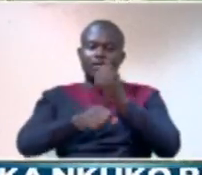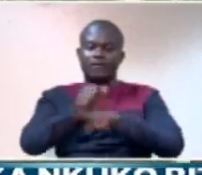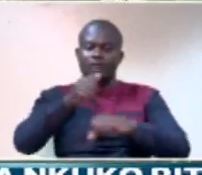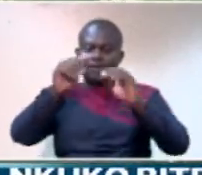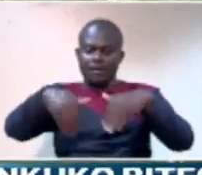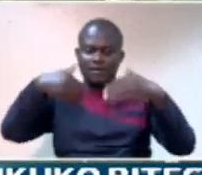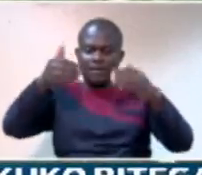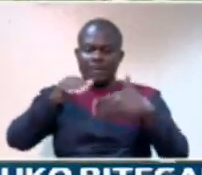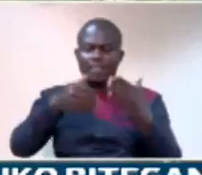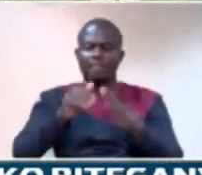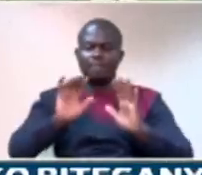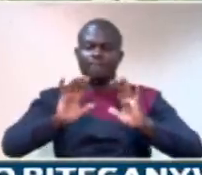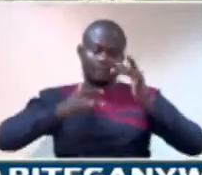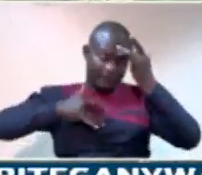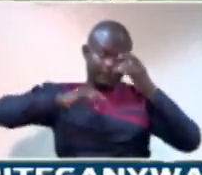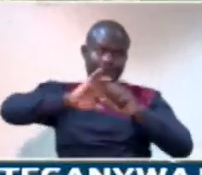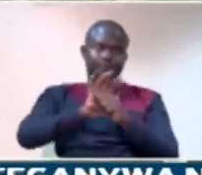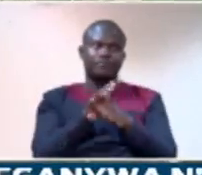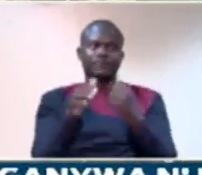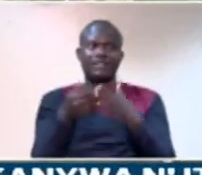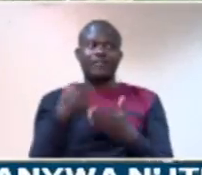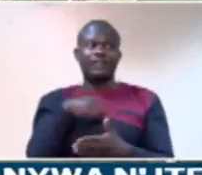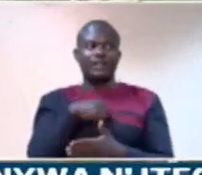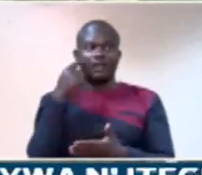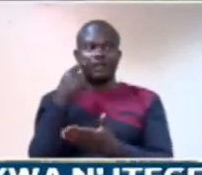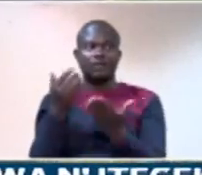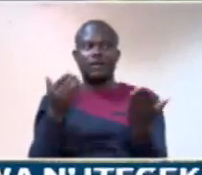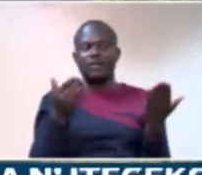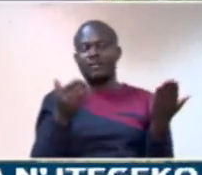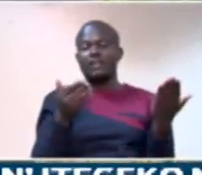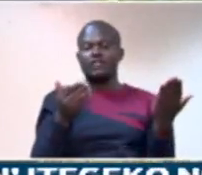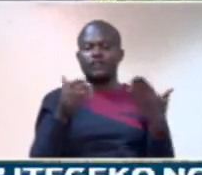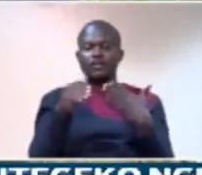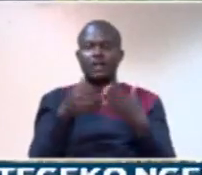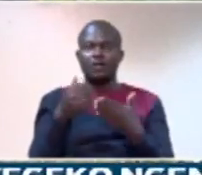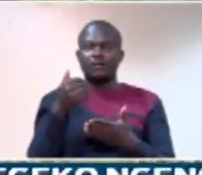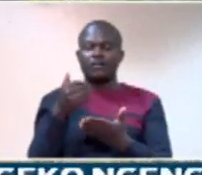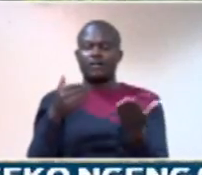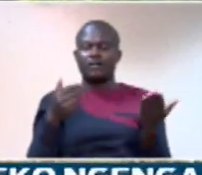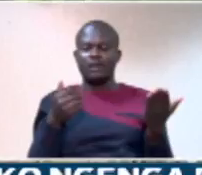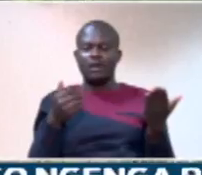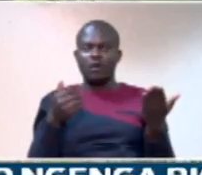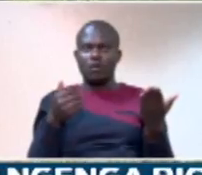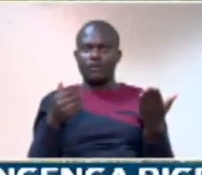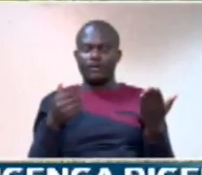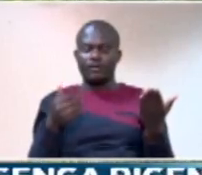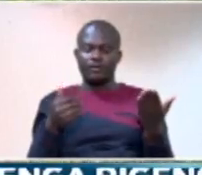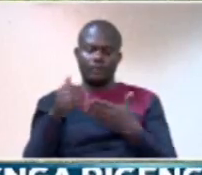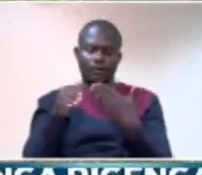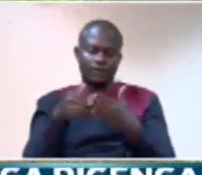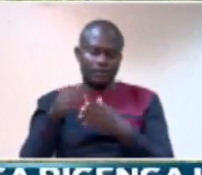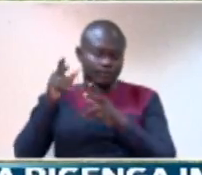niko bagerageza no kwirinda COVID-19. Mu baturage basaga 400 bahinga muri iki gishanga cya Gacurabwenge, nta uragaragara